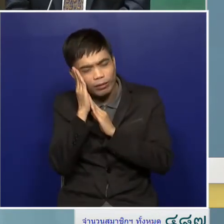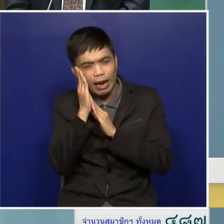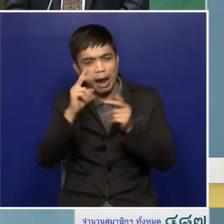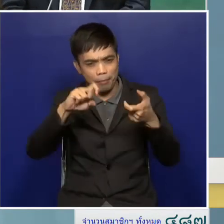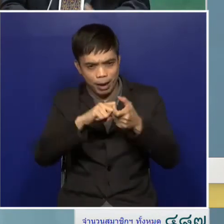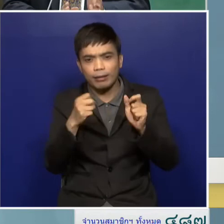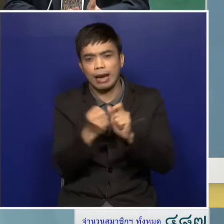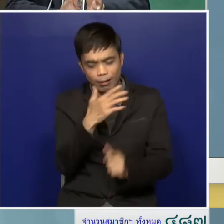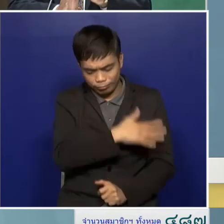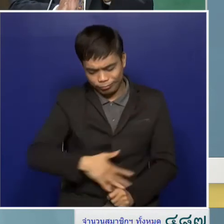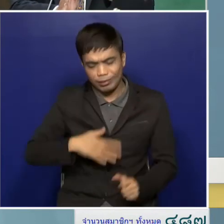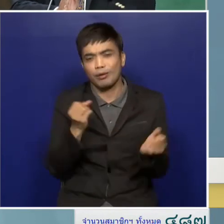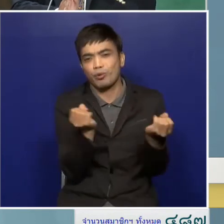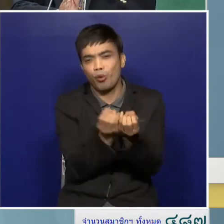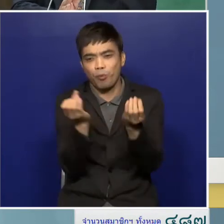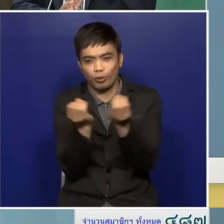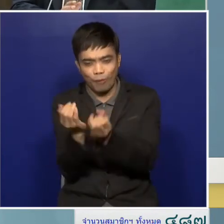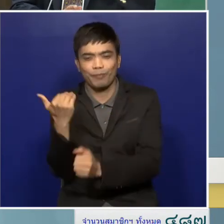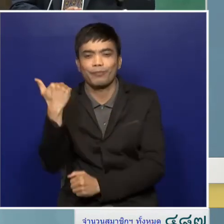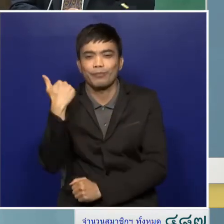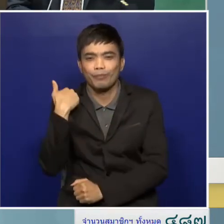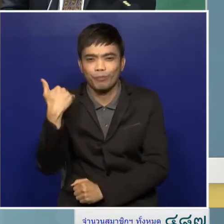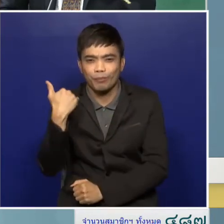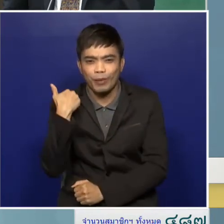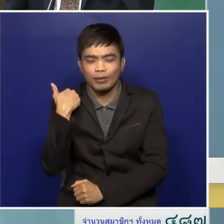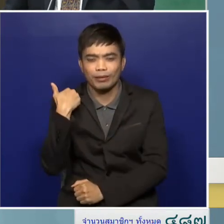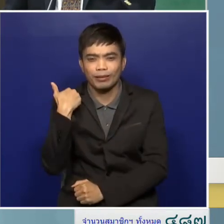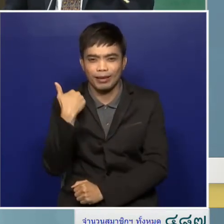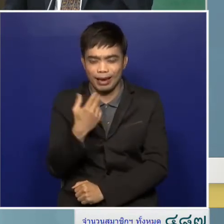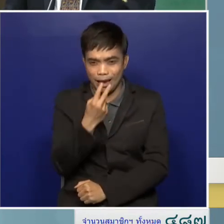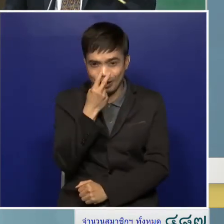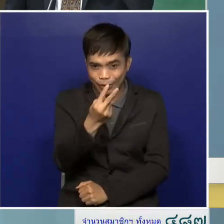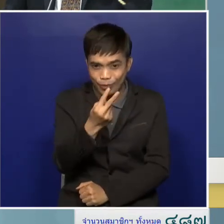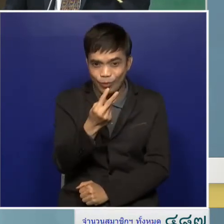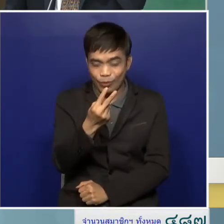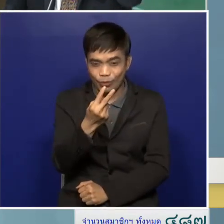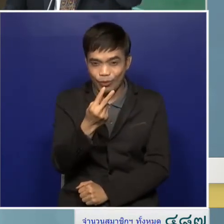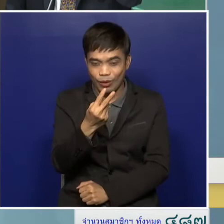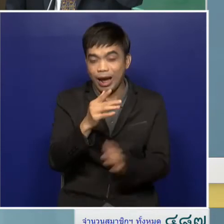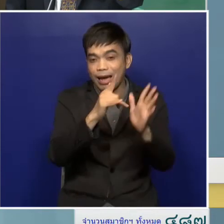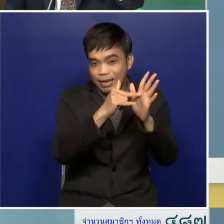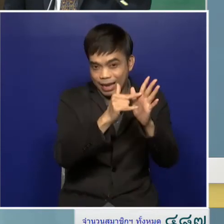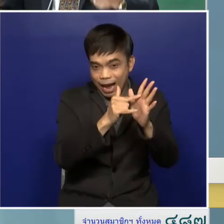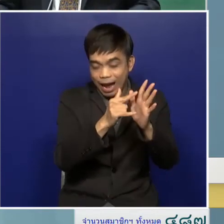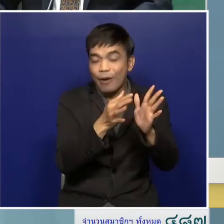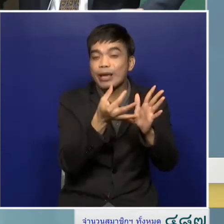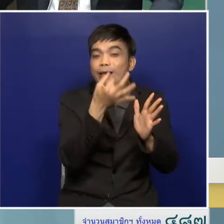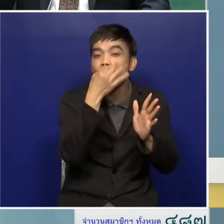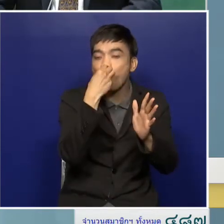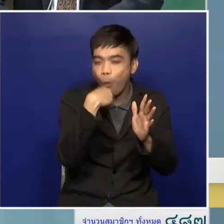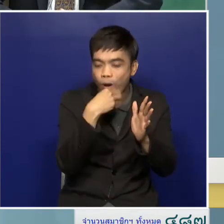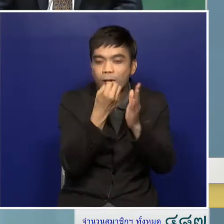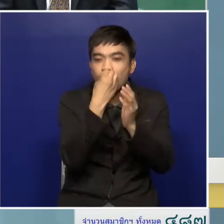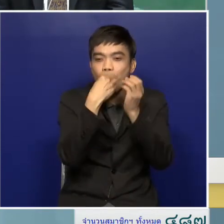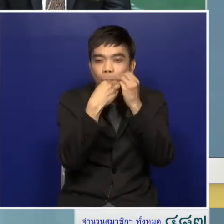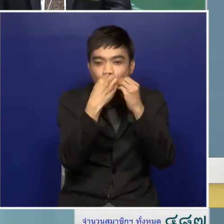มุมมองในเรื่องของความเป็นคุณสมบัติแล้วเรื่องของยาปัจจุบันนั่นก็จริงแต่ว่ามัน